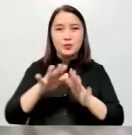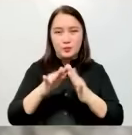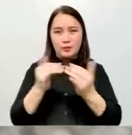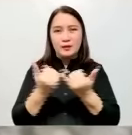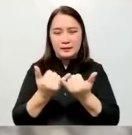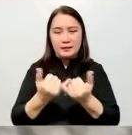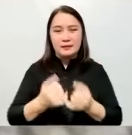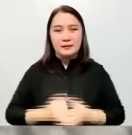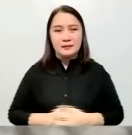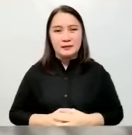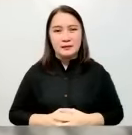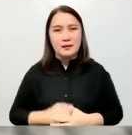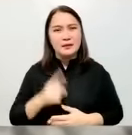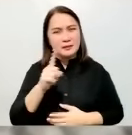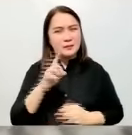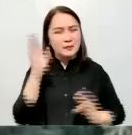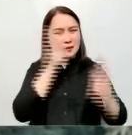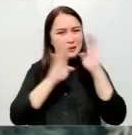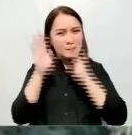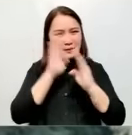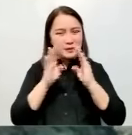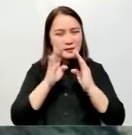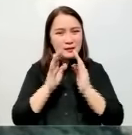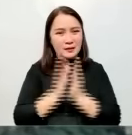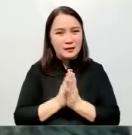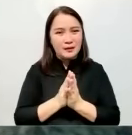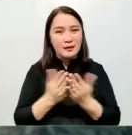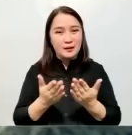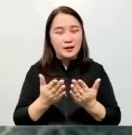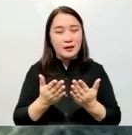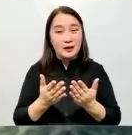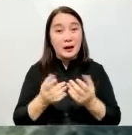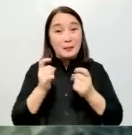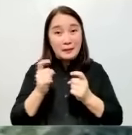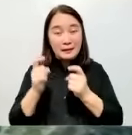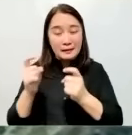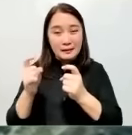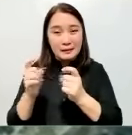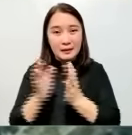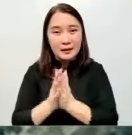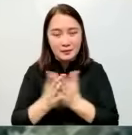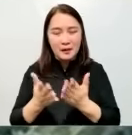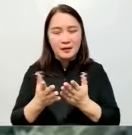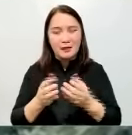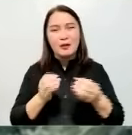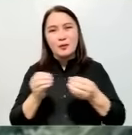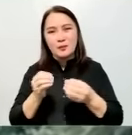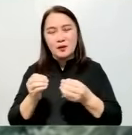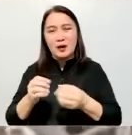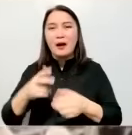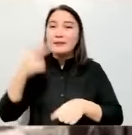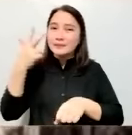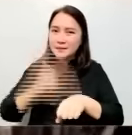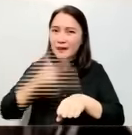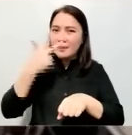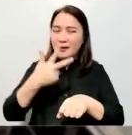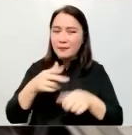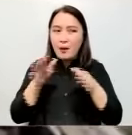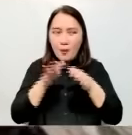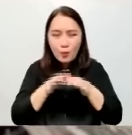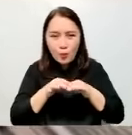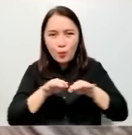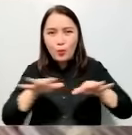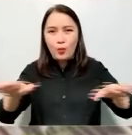Isa pang problema, ang bigla-biglang insidente ng pagguho muli ng lupa. Ito na rin ang 3rd beses na nagkaroon ng malawakang landslide sa